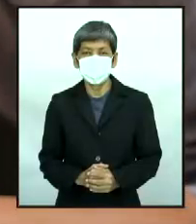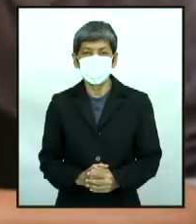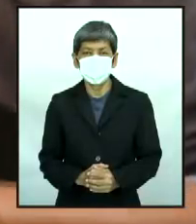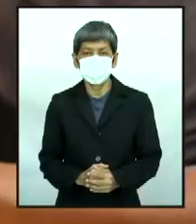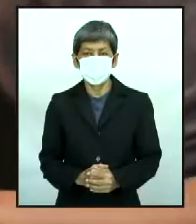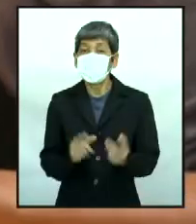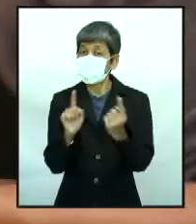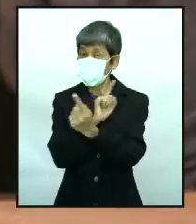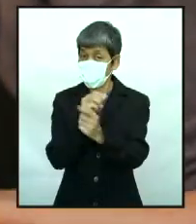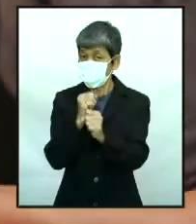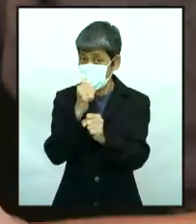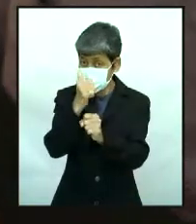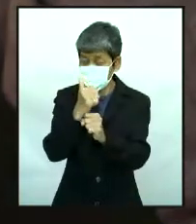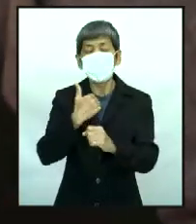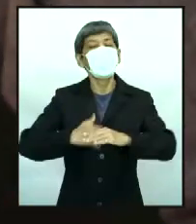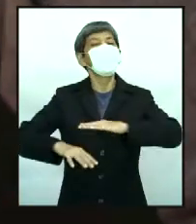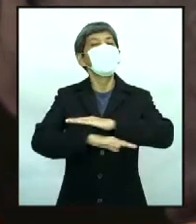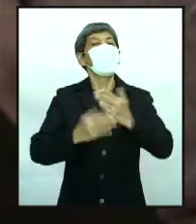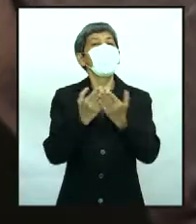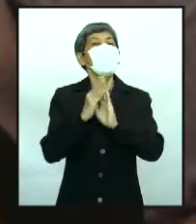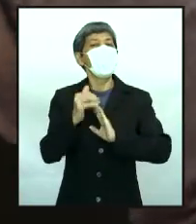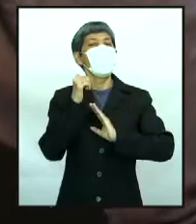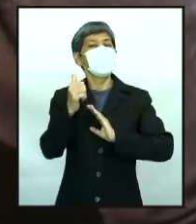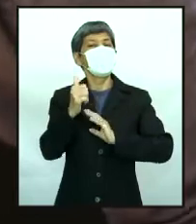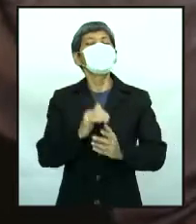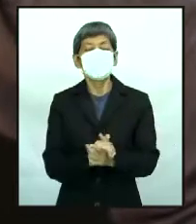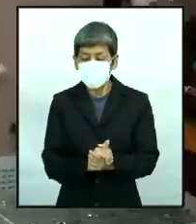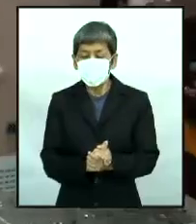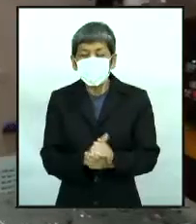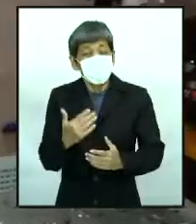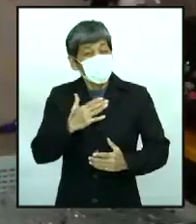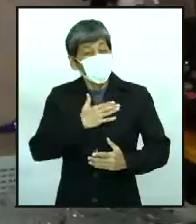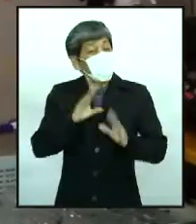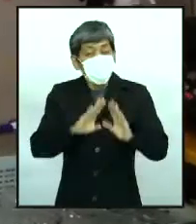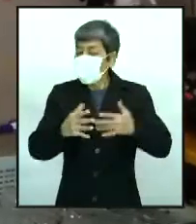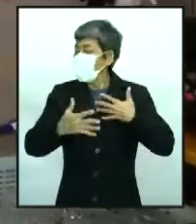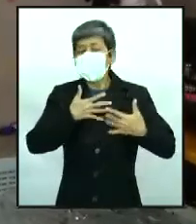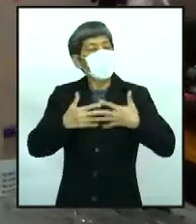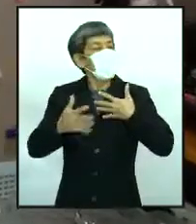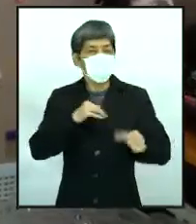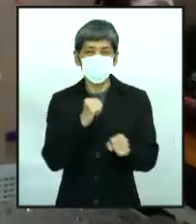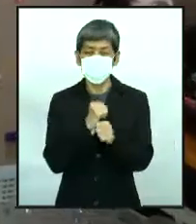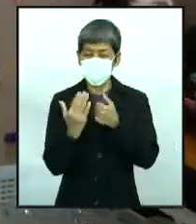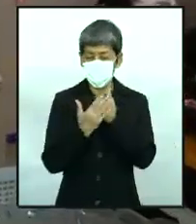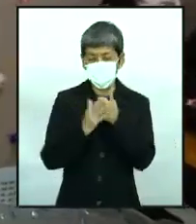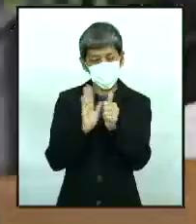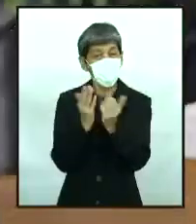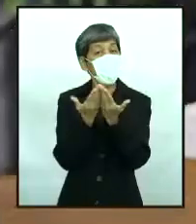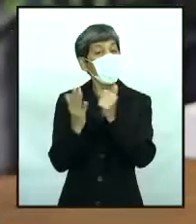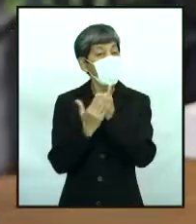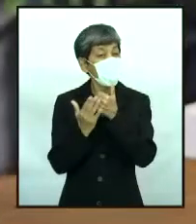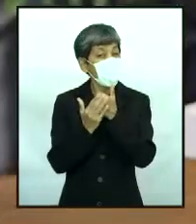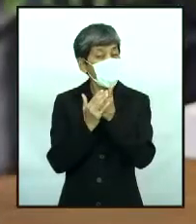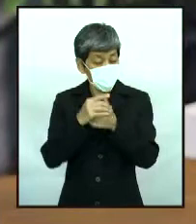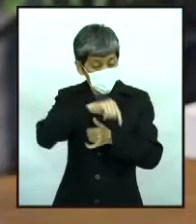การสร้างสังคมที่ดีคือการมีพื้นฐานครอบครัวที่ดีไม่สำคัญว่าเราจะเป็นอะไรการได้รับกำลังใจจากครอบครัวและ